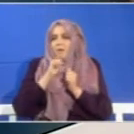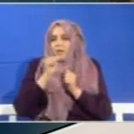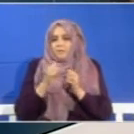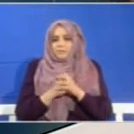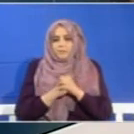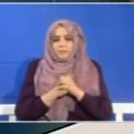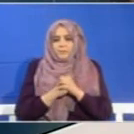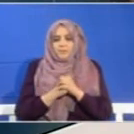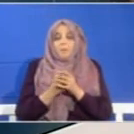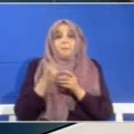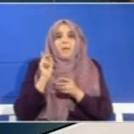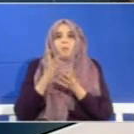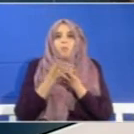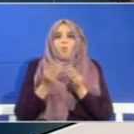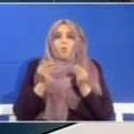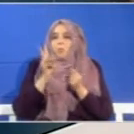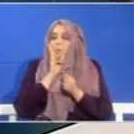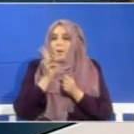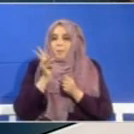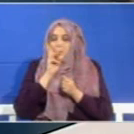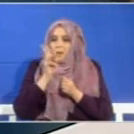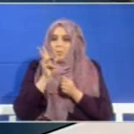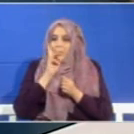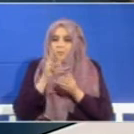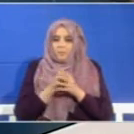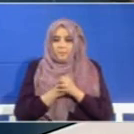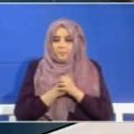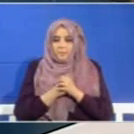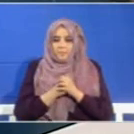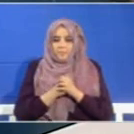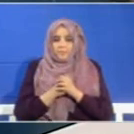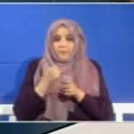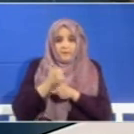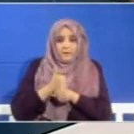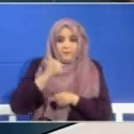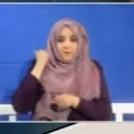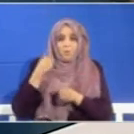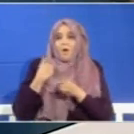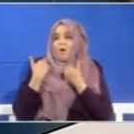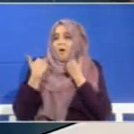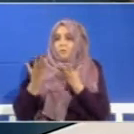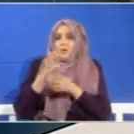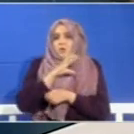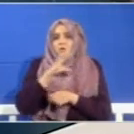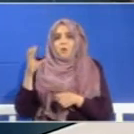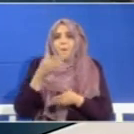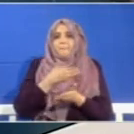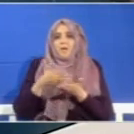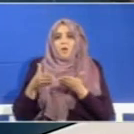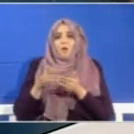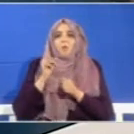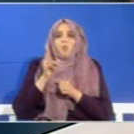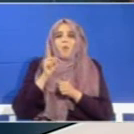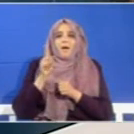أكثر المشاكل، مشاكل مشاكل كبار. عندي واحدة العام اللي فات أعطيتها 100 مليون، عندها بروبلم ما تولدش،